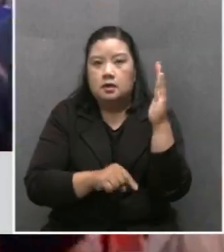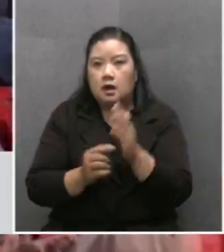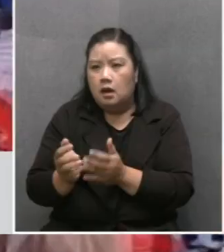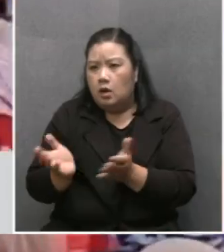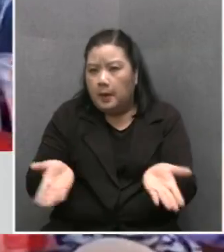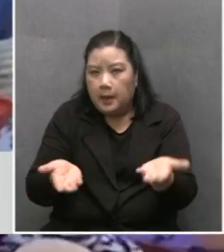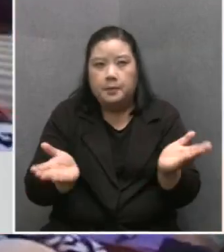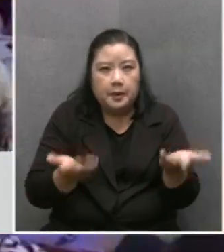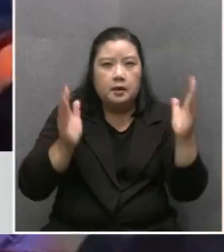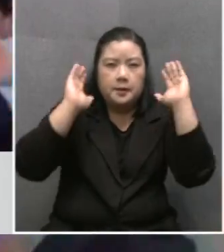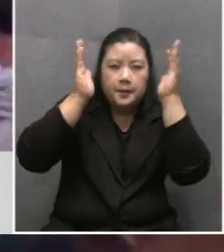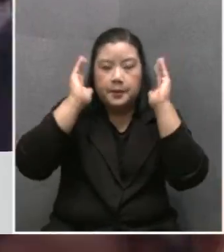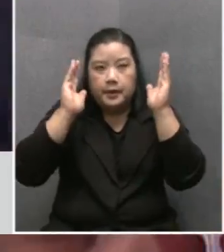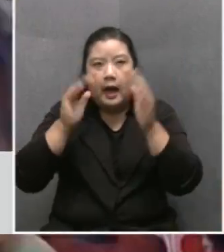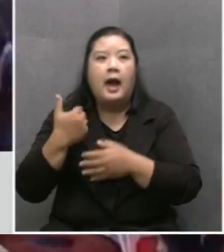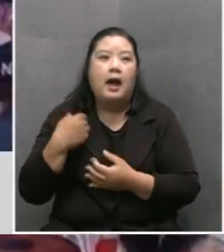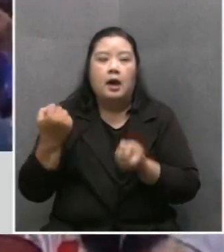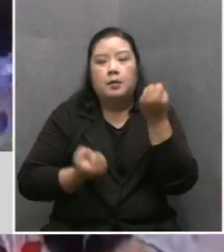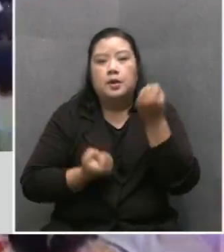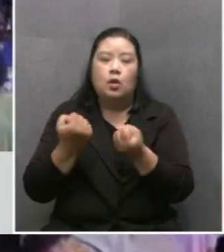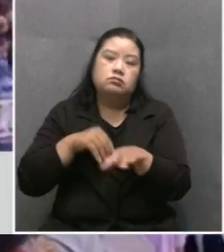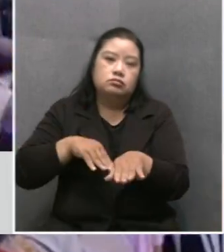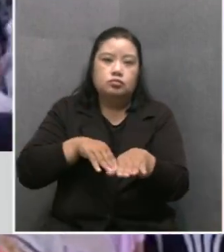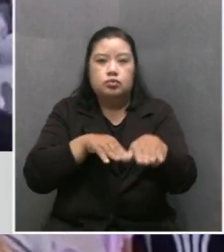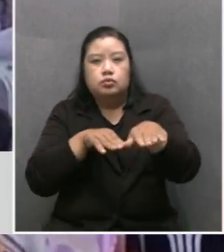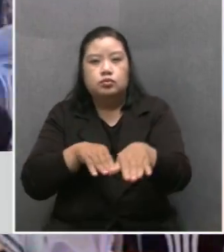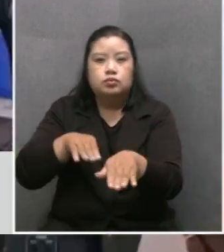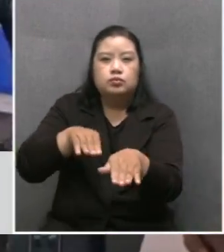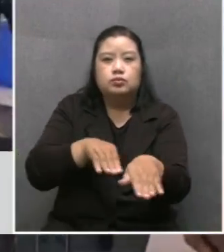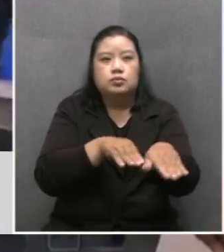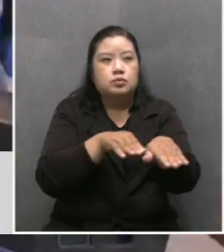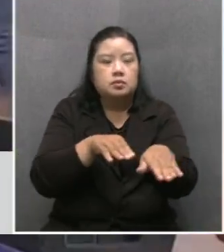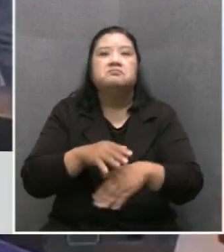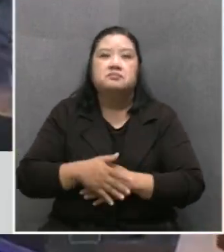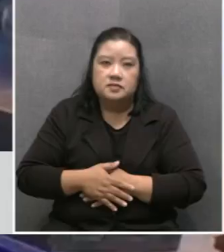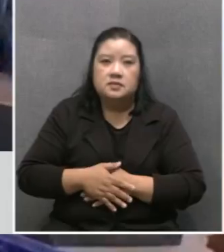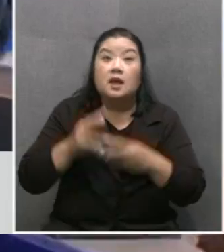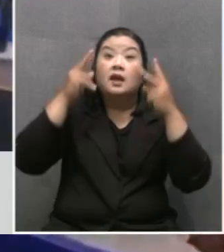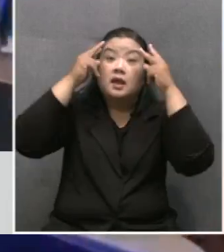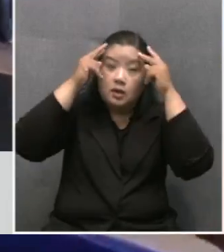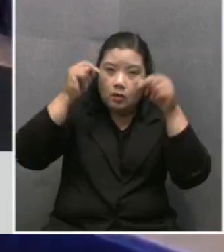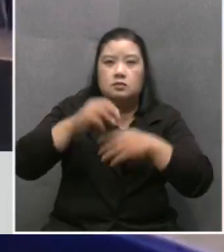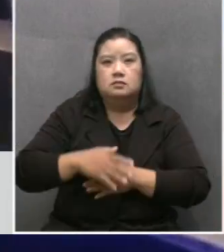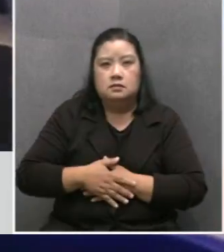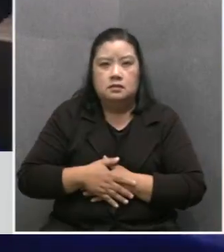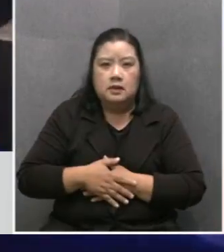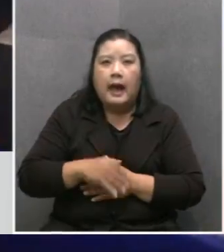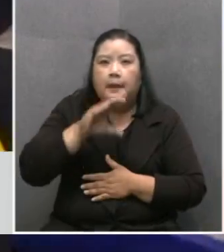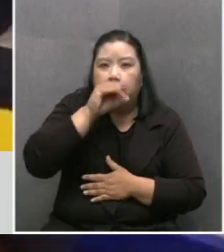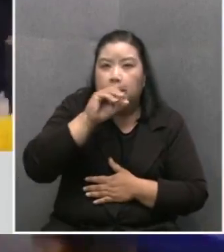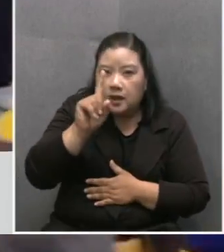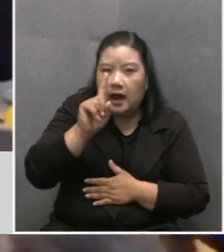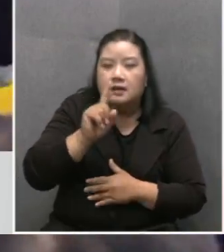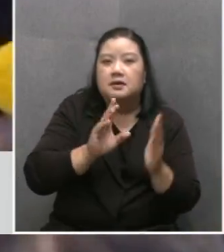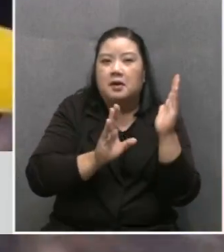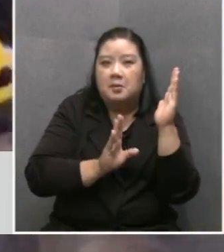อเนื่องระหว่างขบวนแห่ไปยังสถานที่ต่างๆพลเอกประยุทธ์ก็พูดอ้อนนะคะทั้งภาษาใต้และภาษากล